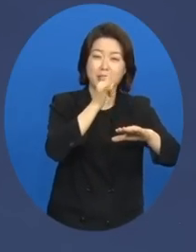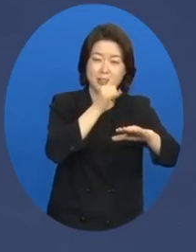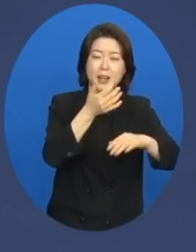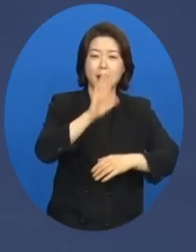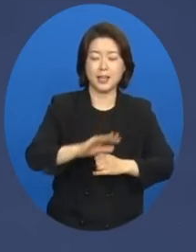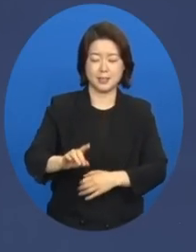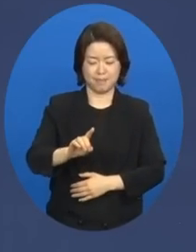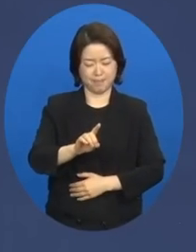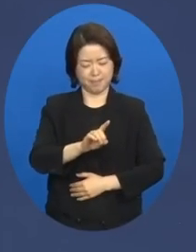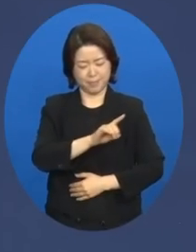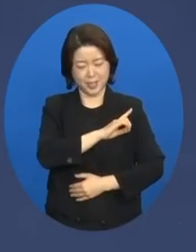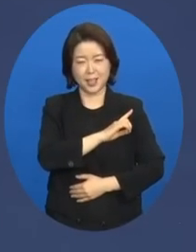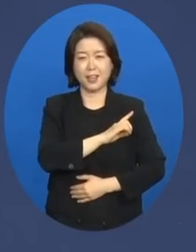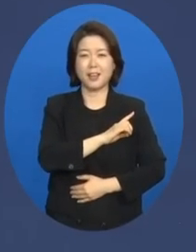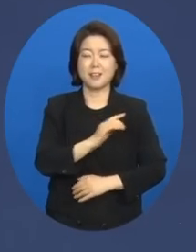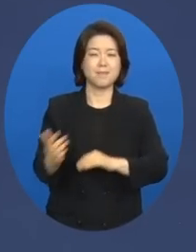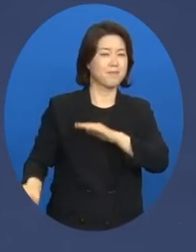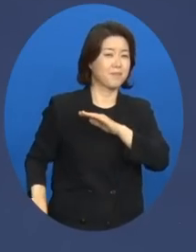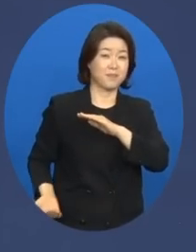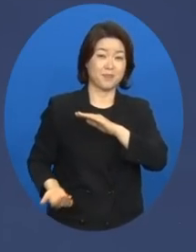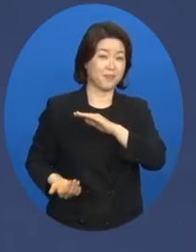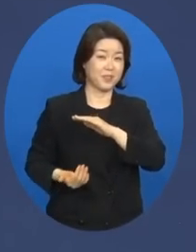제일 진짜 최고의